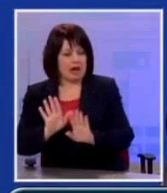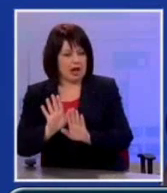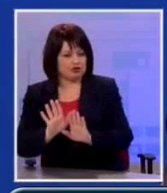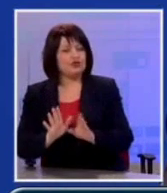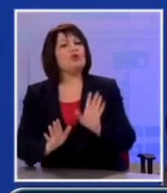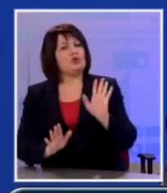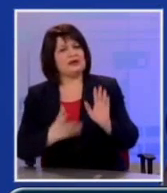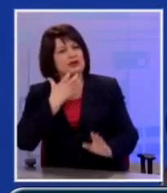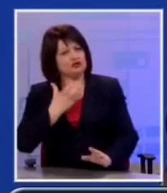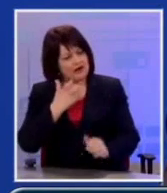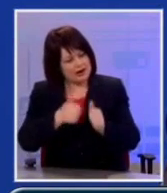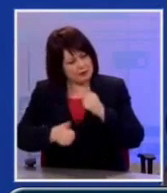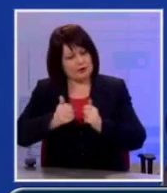την